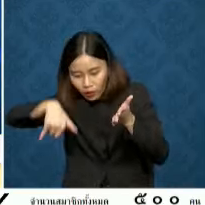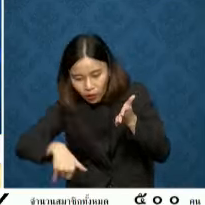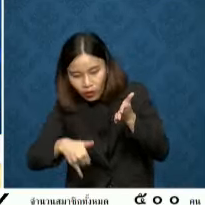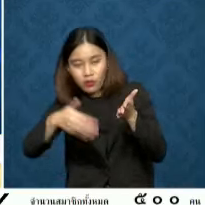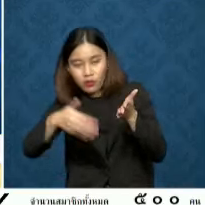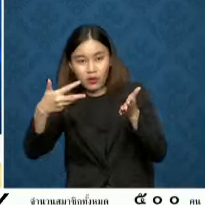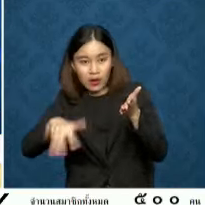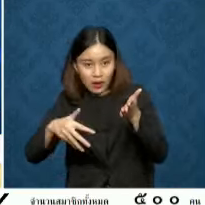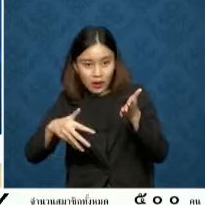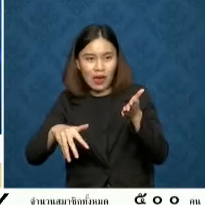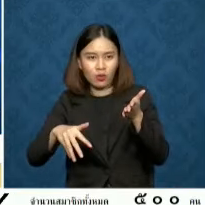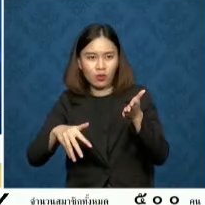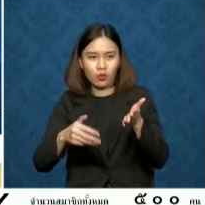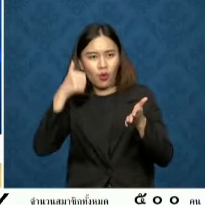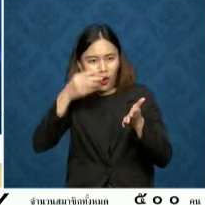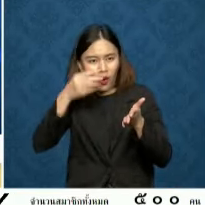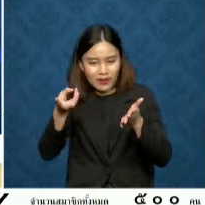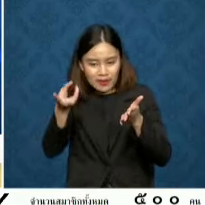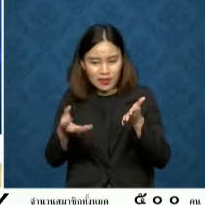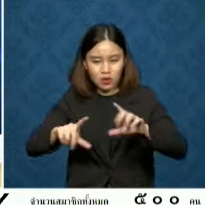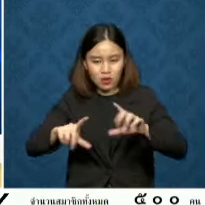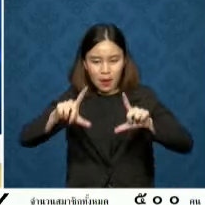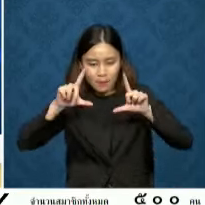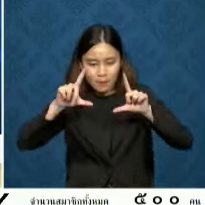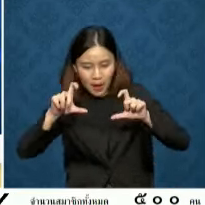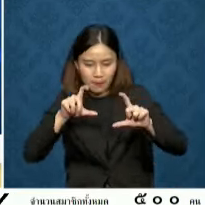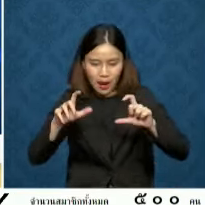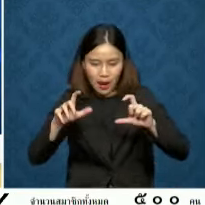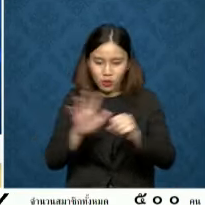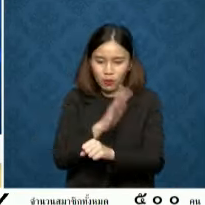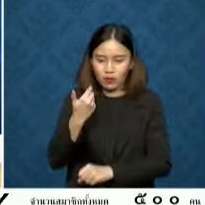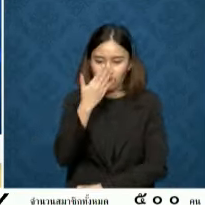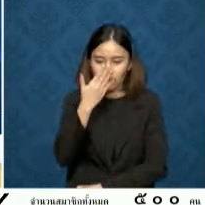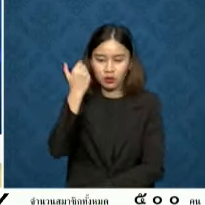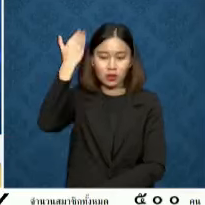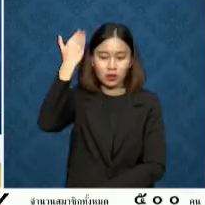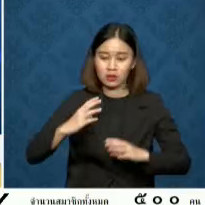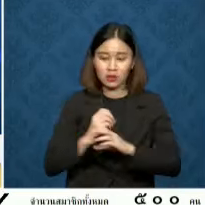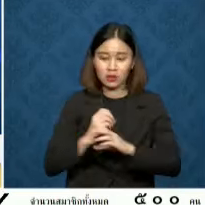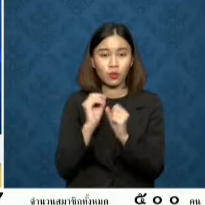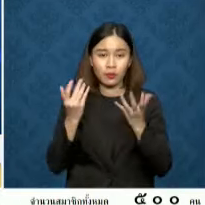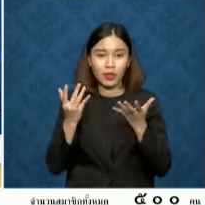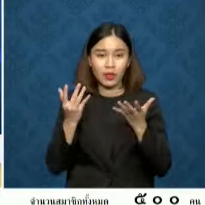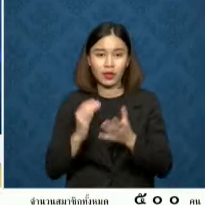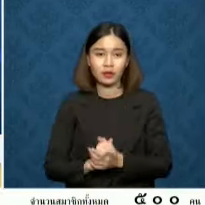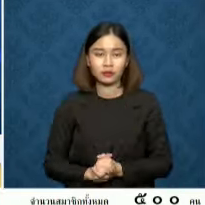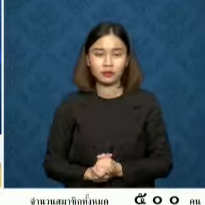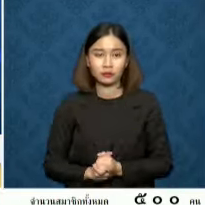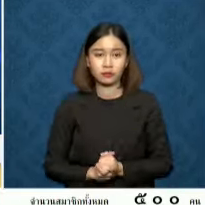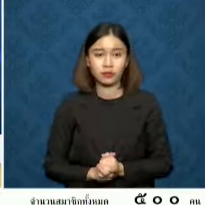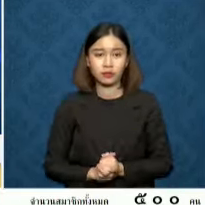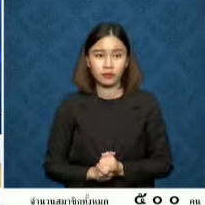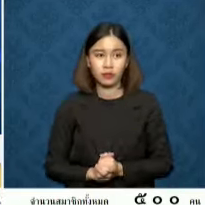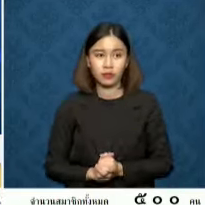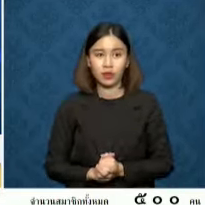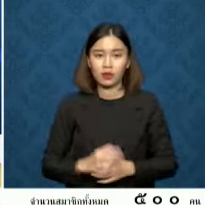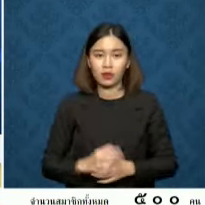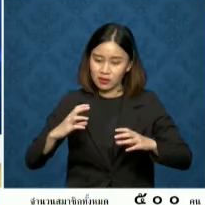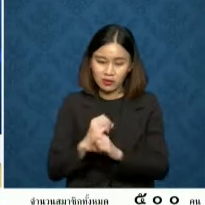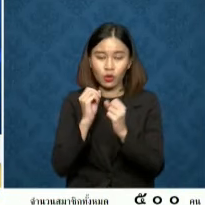แต่หลังเรือล่มไม่กี่วันเองได้ภาพมาหมดแล้วทำไมตอนนั้นสรุปไม่ได้บอกว่าสรุปไม่